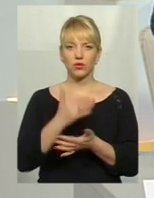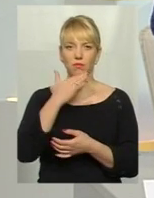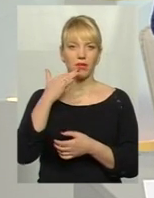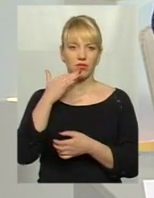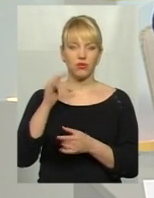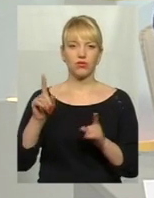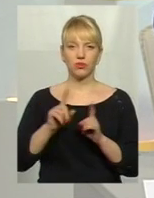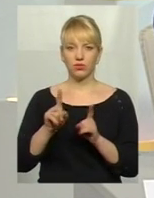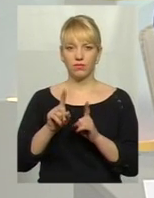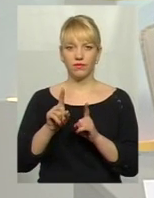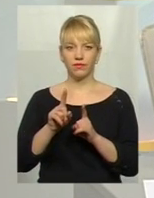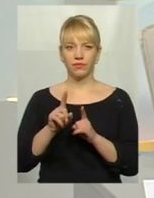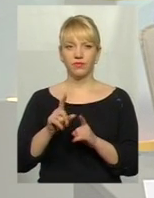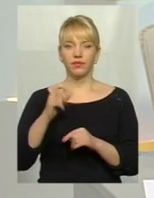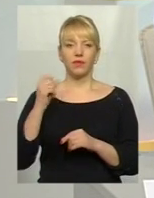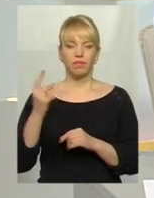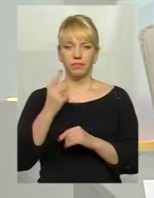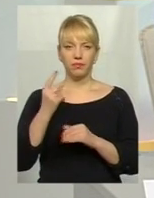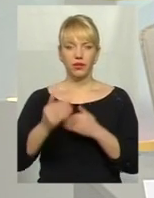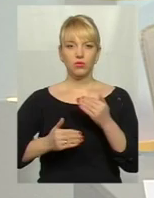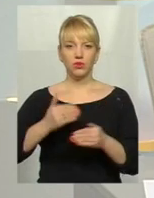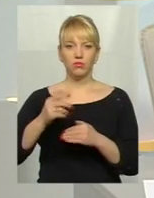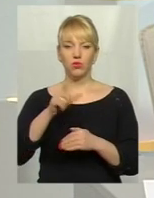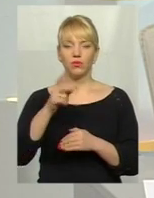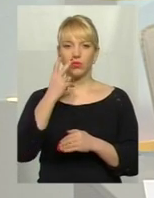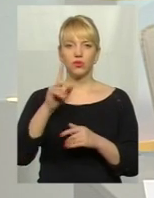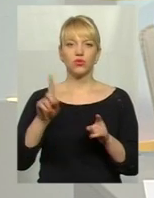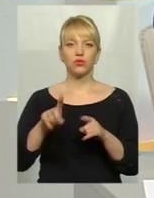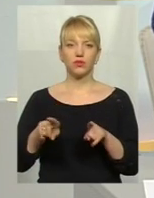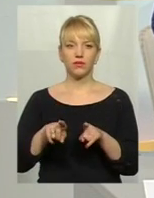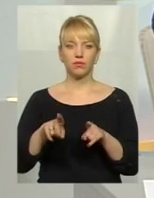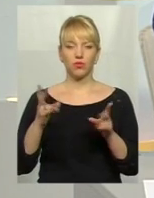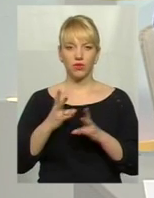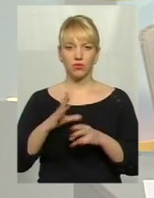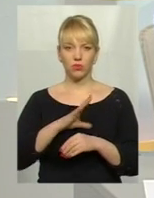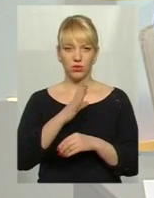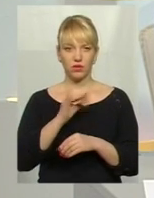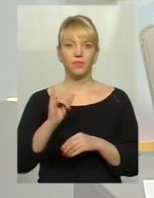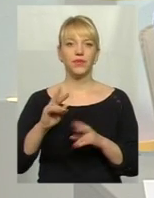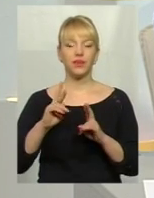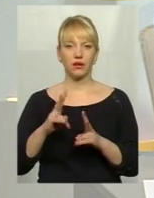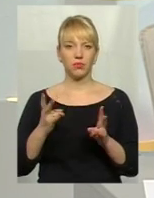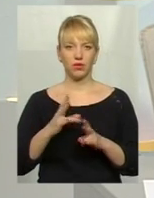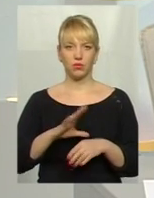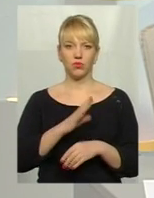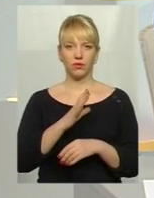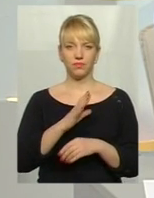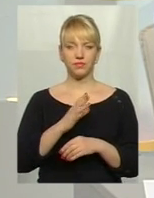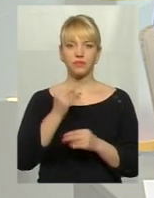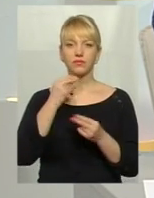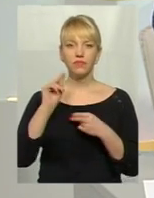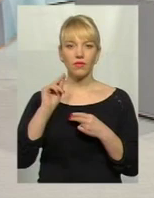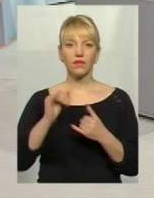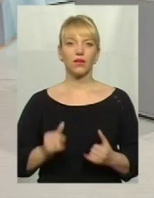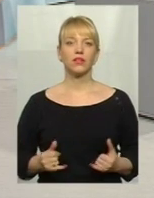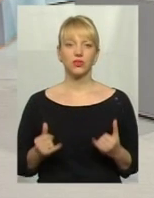щоб на першому етапі людям показати, що має бути і як має бути краще